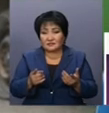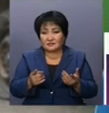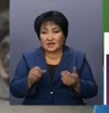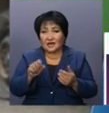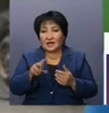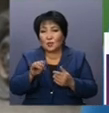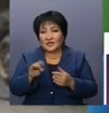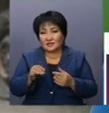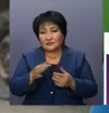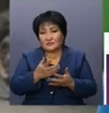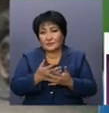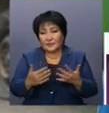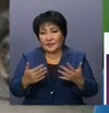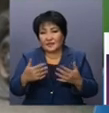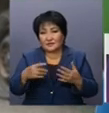бір бөлік, қара